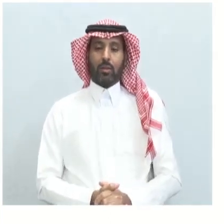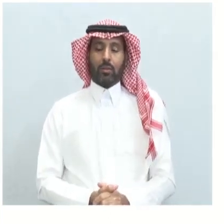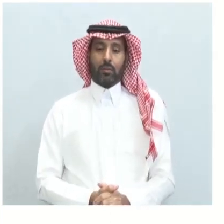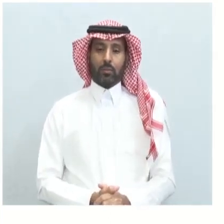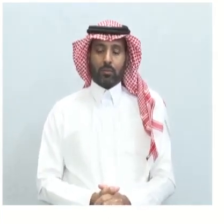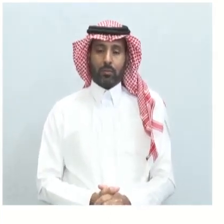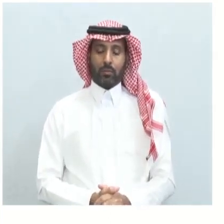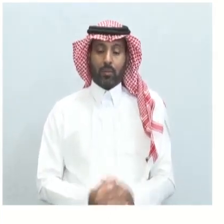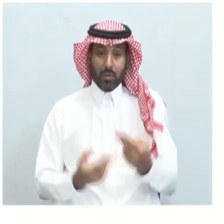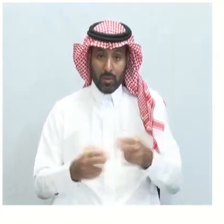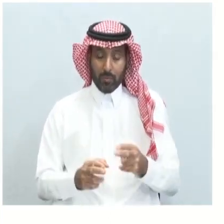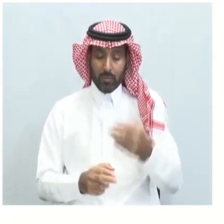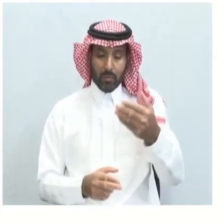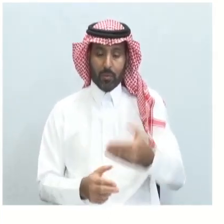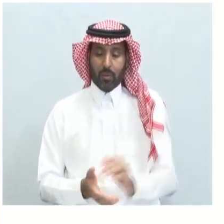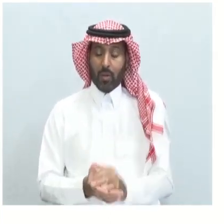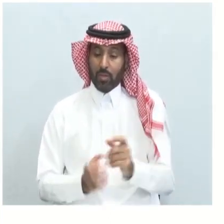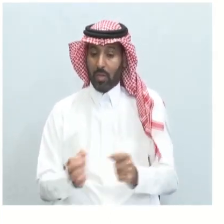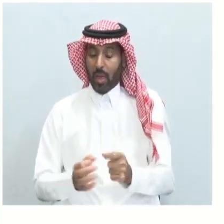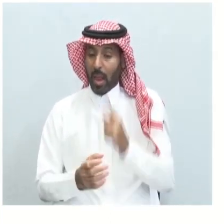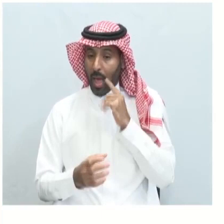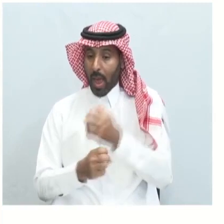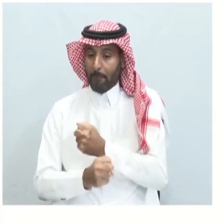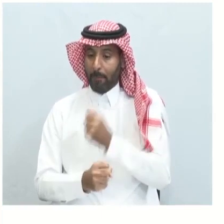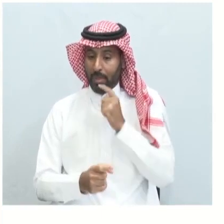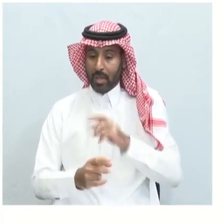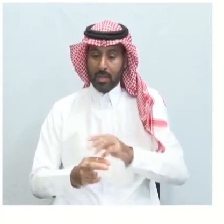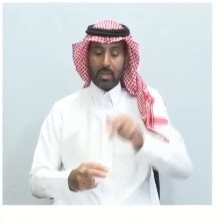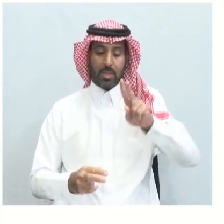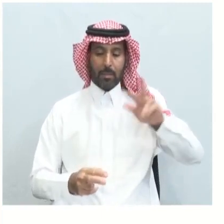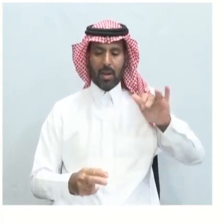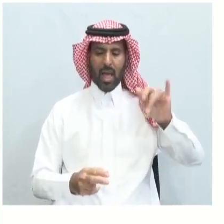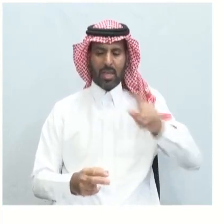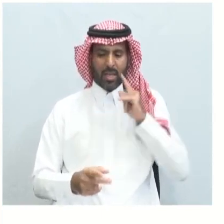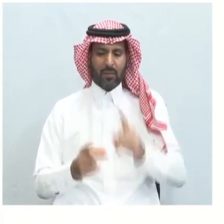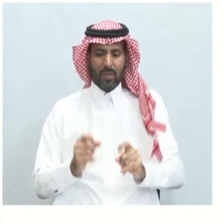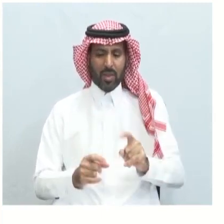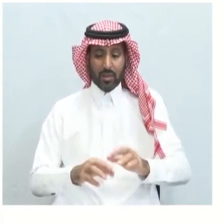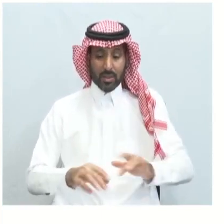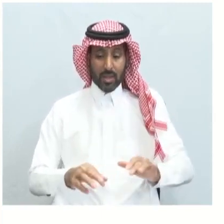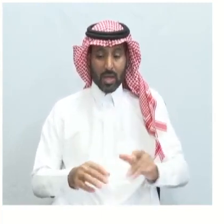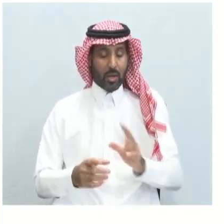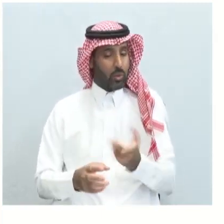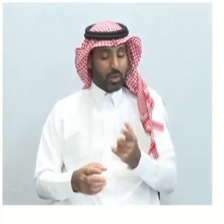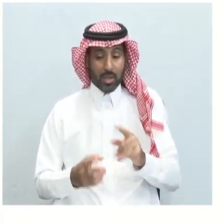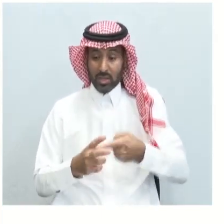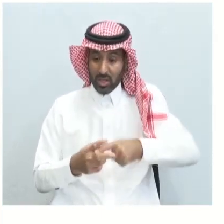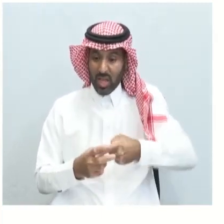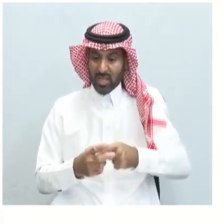القياده نبدا انظمه الامن السبراني في التقنيات الناشئه ما هي التقنيات